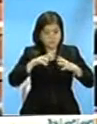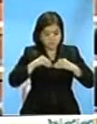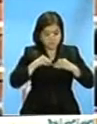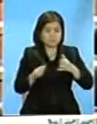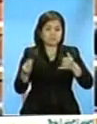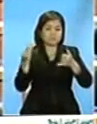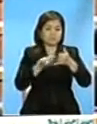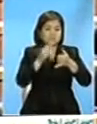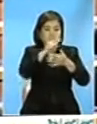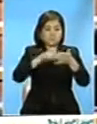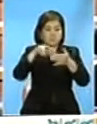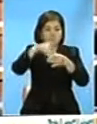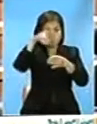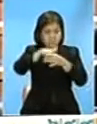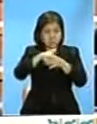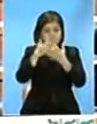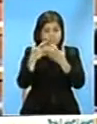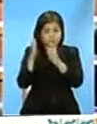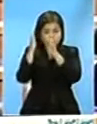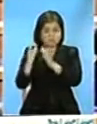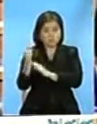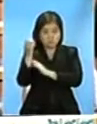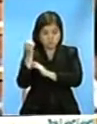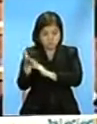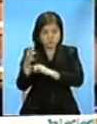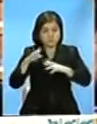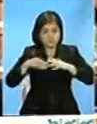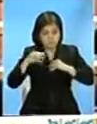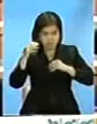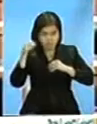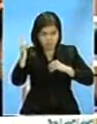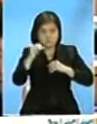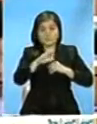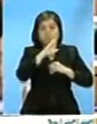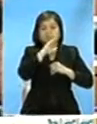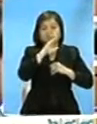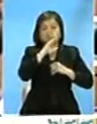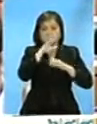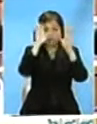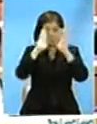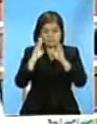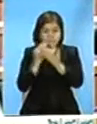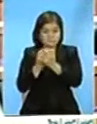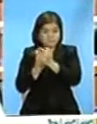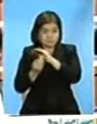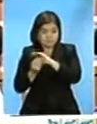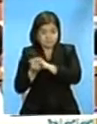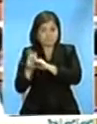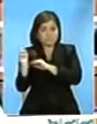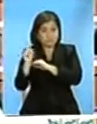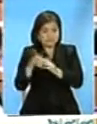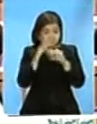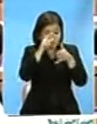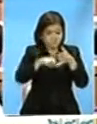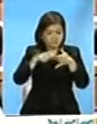มีจำนวนมากขึ้นหน่อยท่านครับถ้าเชื่อว่ามีการล็อบบี้จริงระหว่างคน1